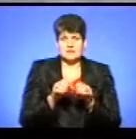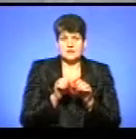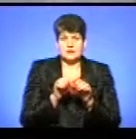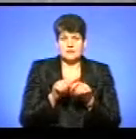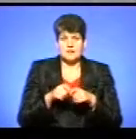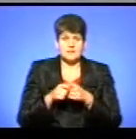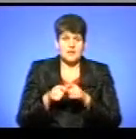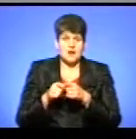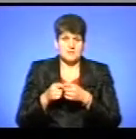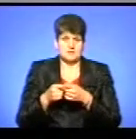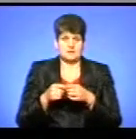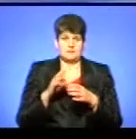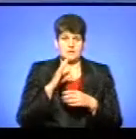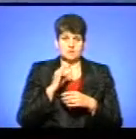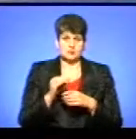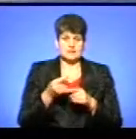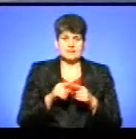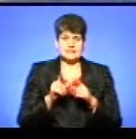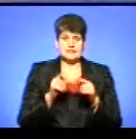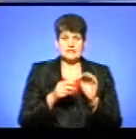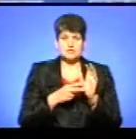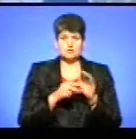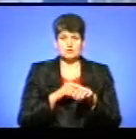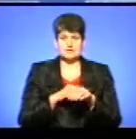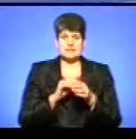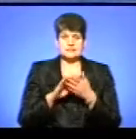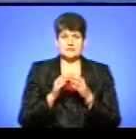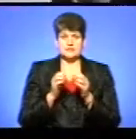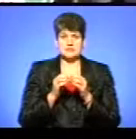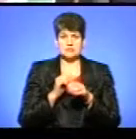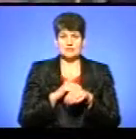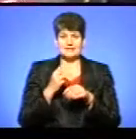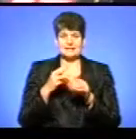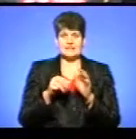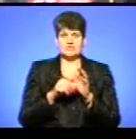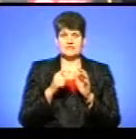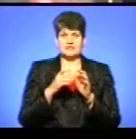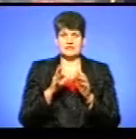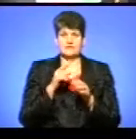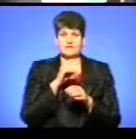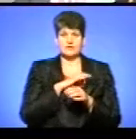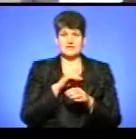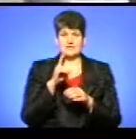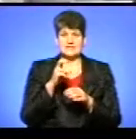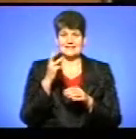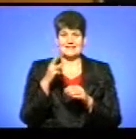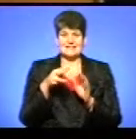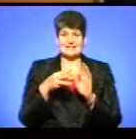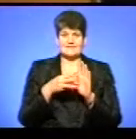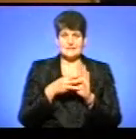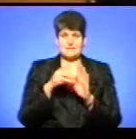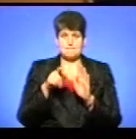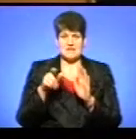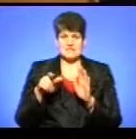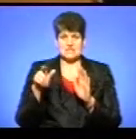Ця маршрутка курсує з 7 години. Станом на 10 годину 36 хвилин нею скористалися 238